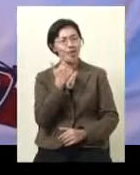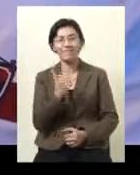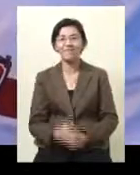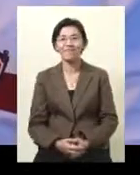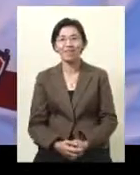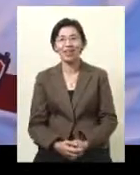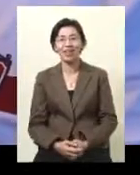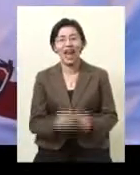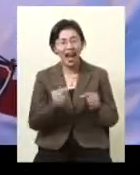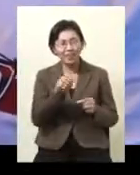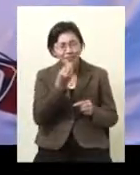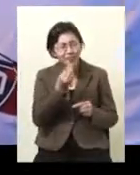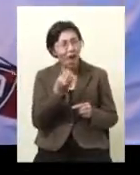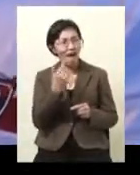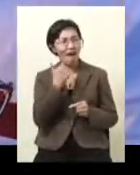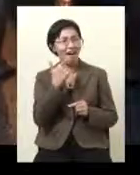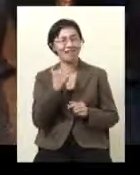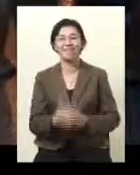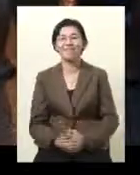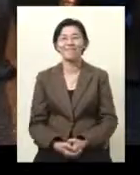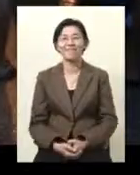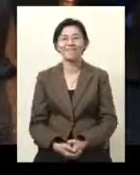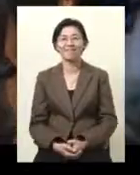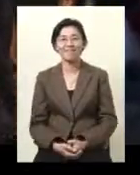อร่อยจริงอร่อยครับ